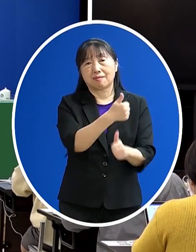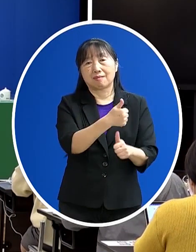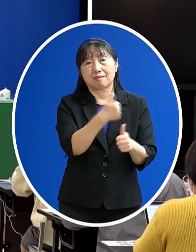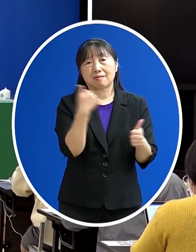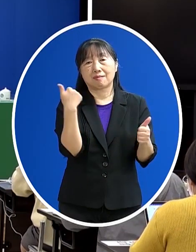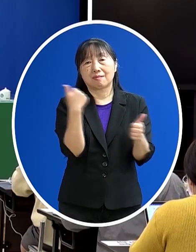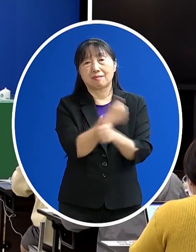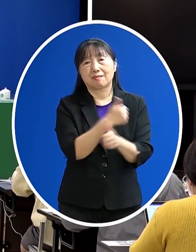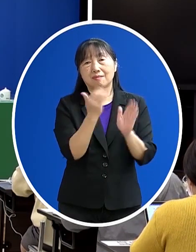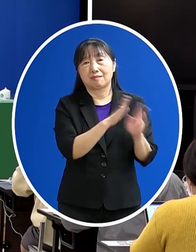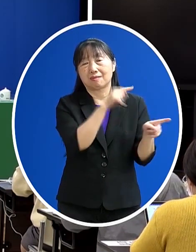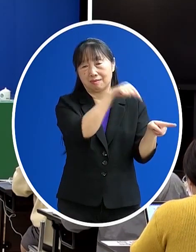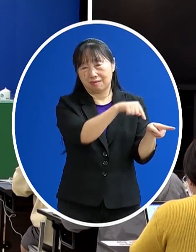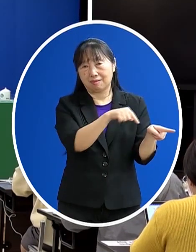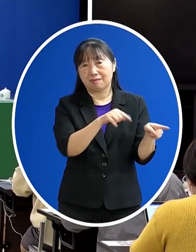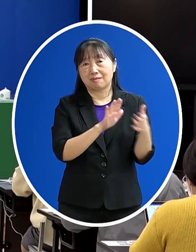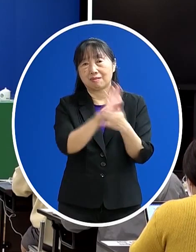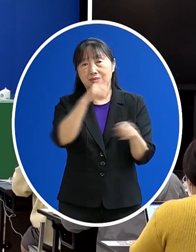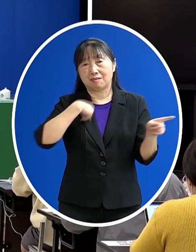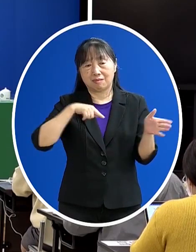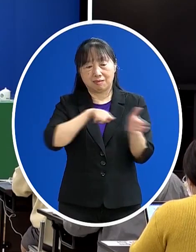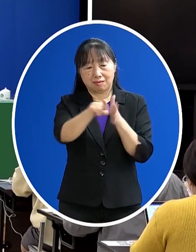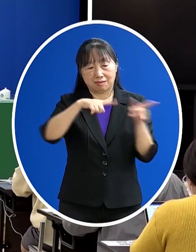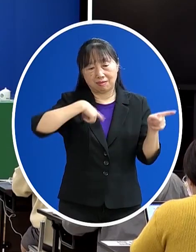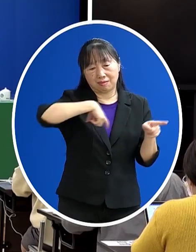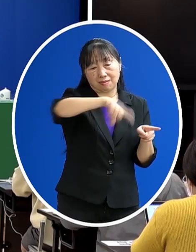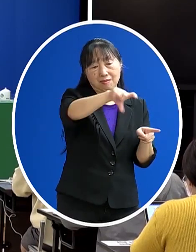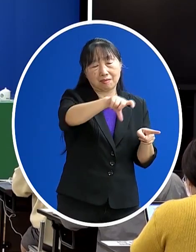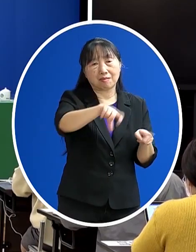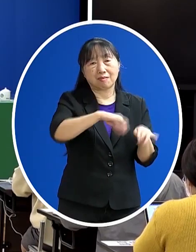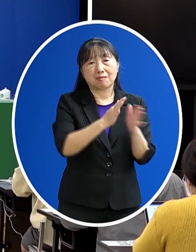BNT 谈，是一个。